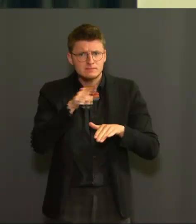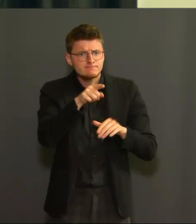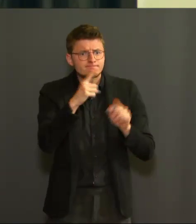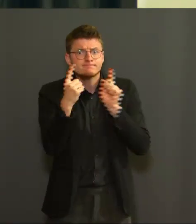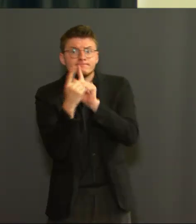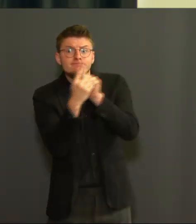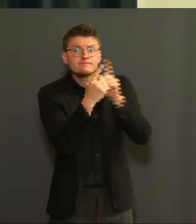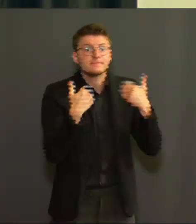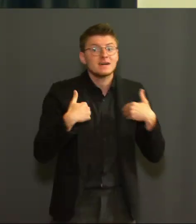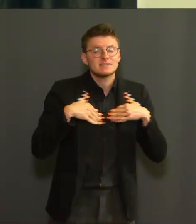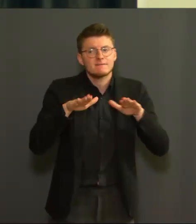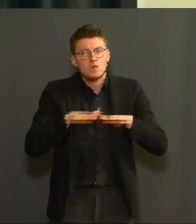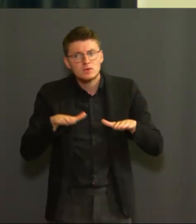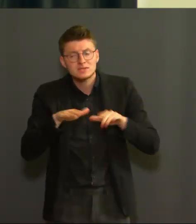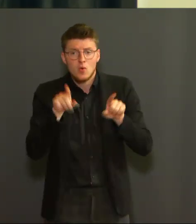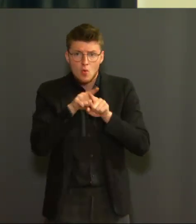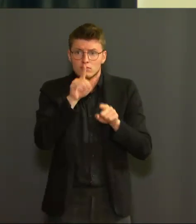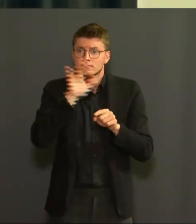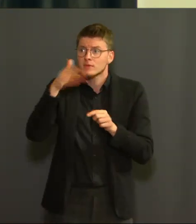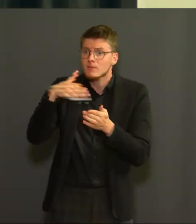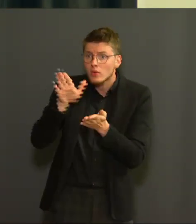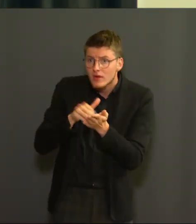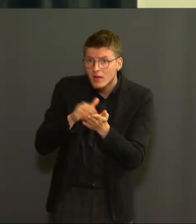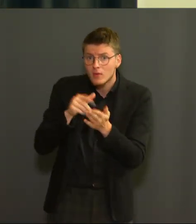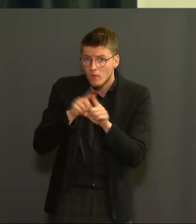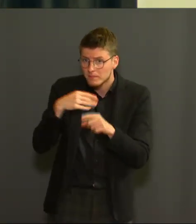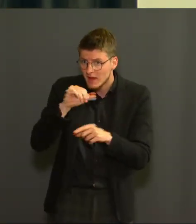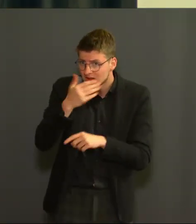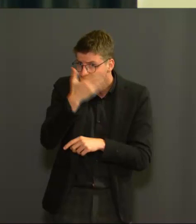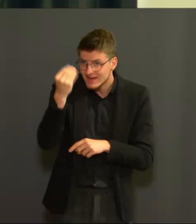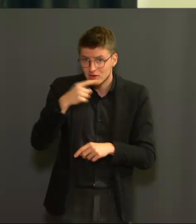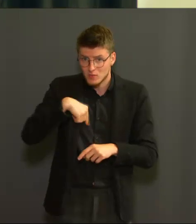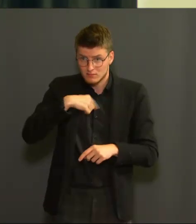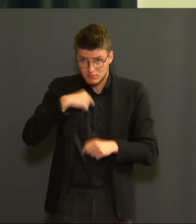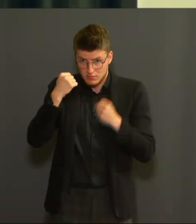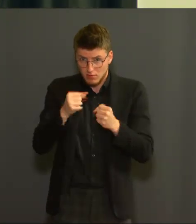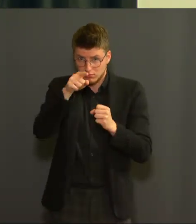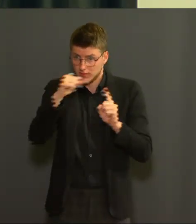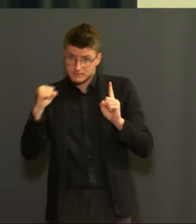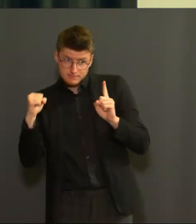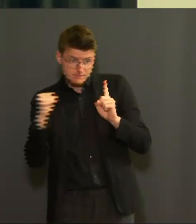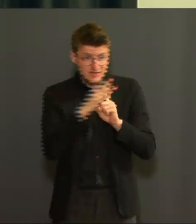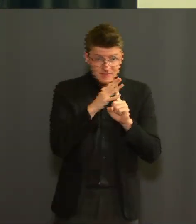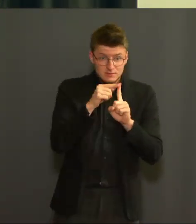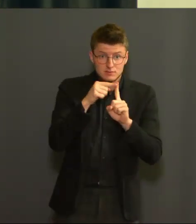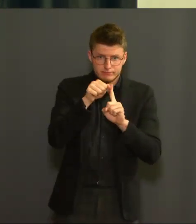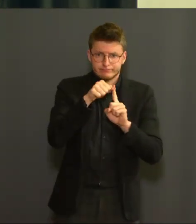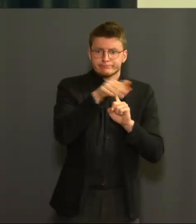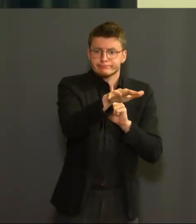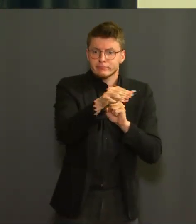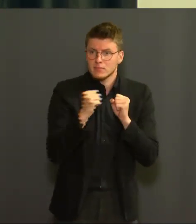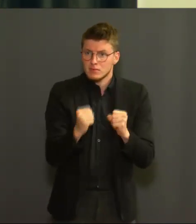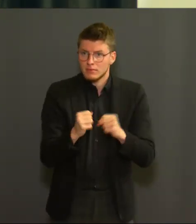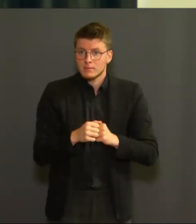het virus kunnen verspreiden. Hoe voorzichtiger we zijn, hoe groter de kans dat het begin van het nieuwe schooljaar in